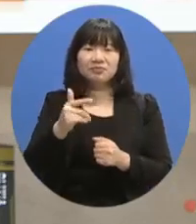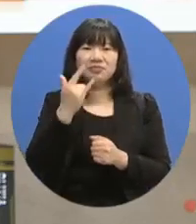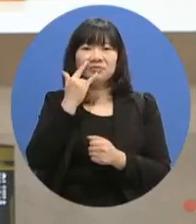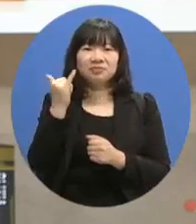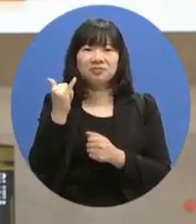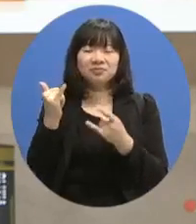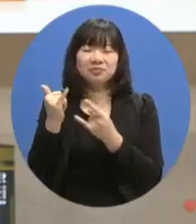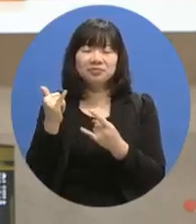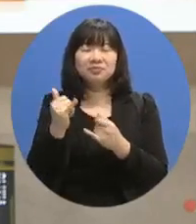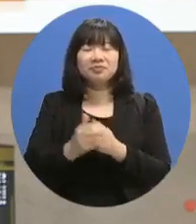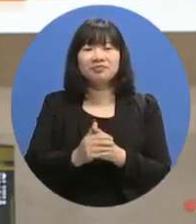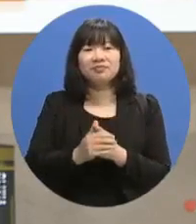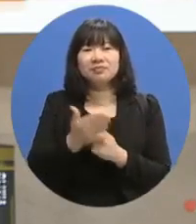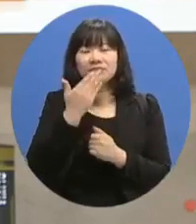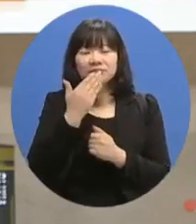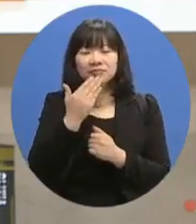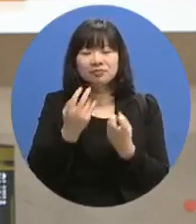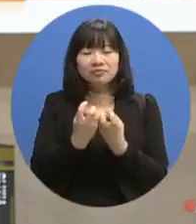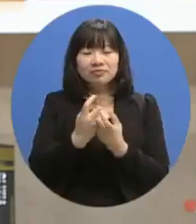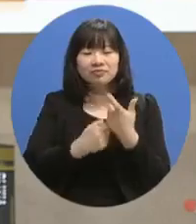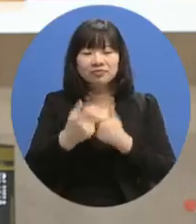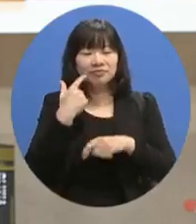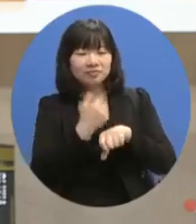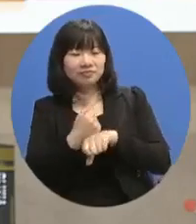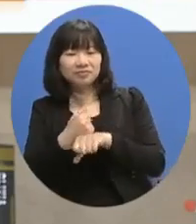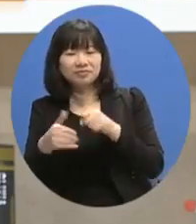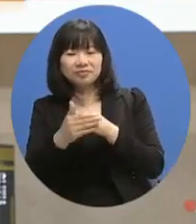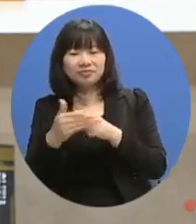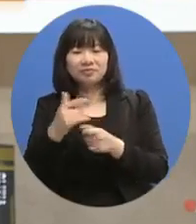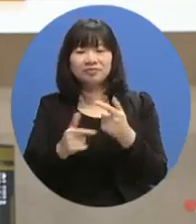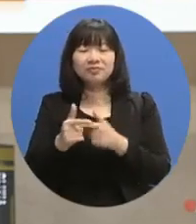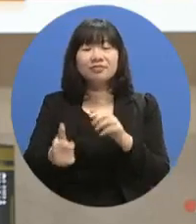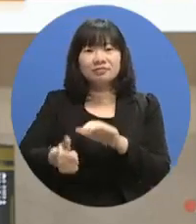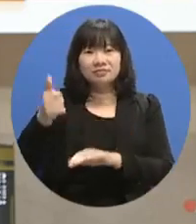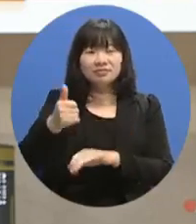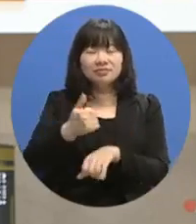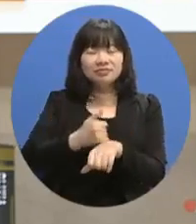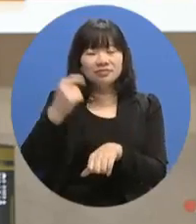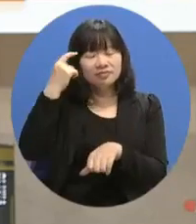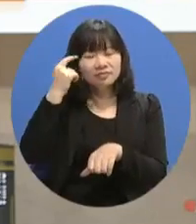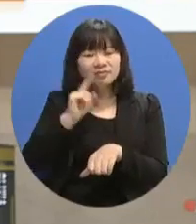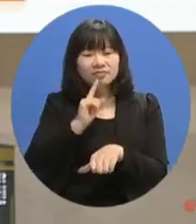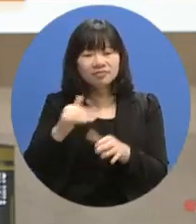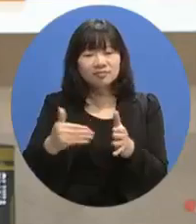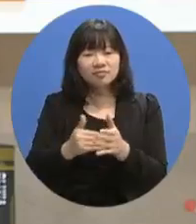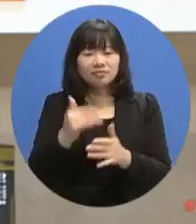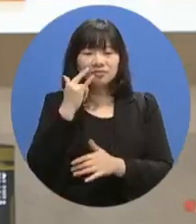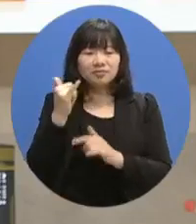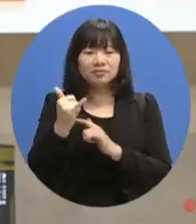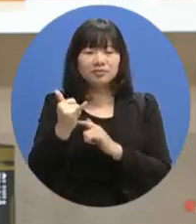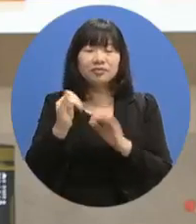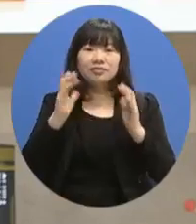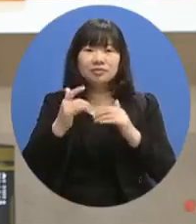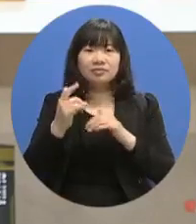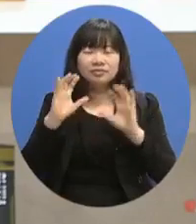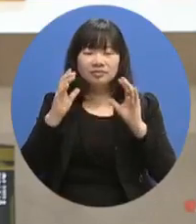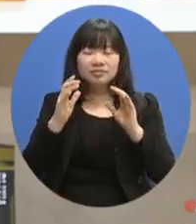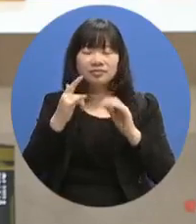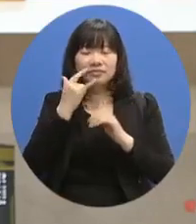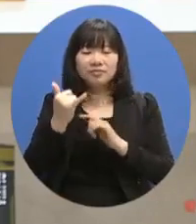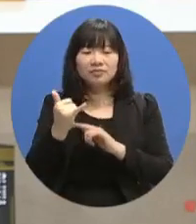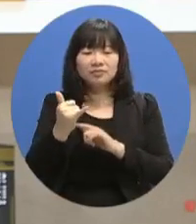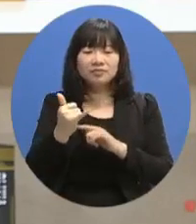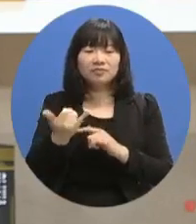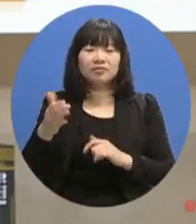조부모님들은 신식 방법에도 좀 더 많이 연구를 한 거니까 낫겠지 이렇게 네. 생각을 하시고 또 엄마 아빠, 애기 엄마 아빠들은